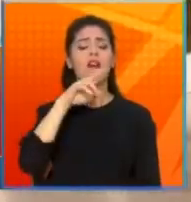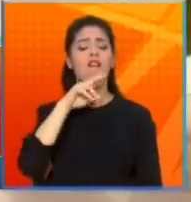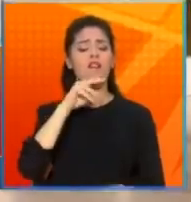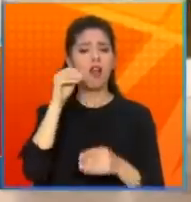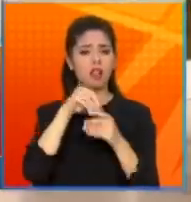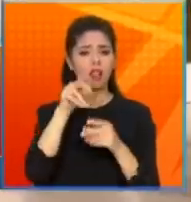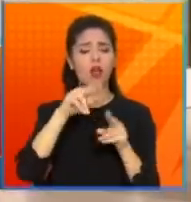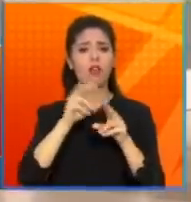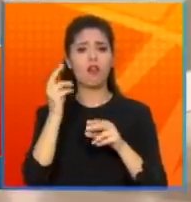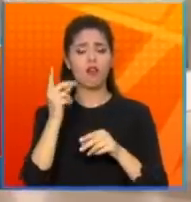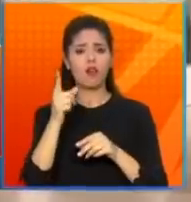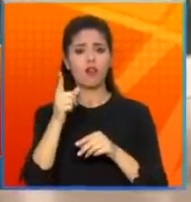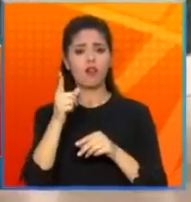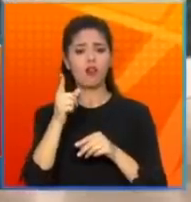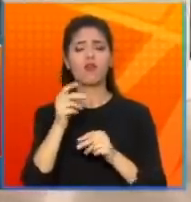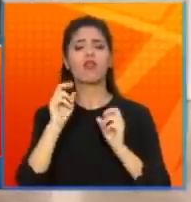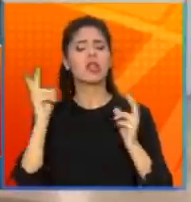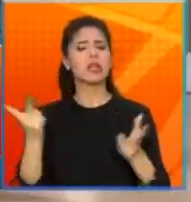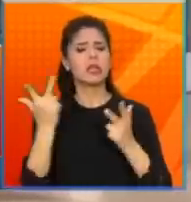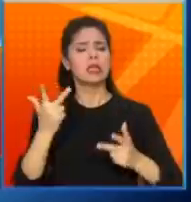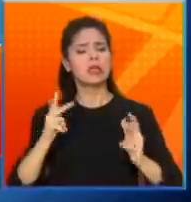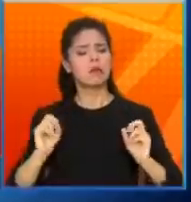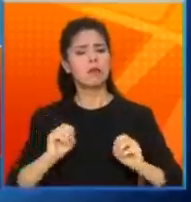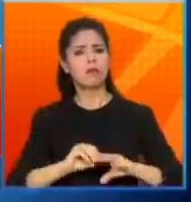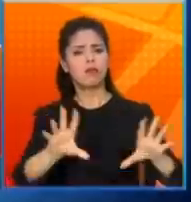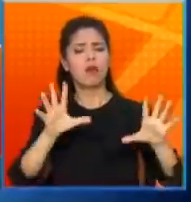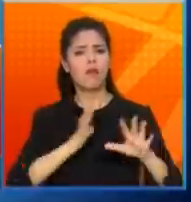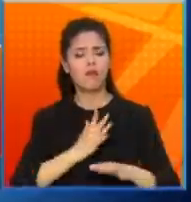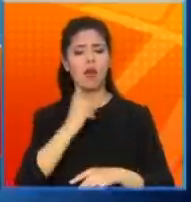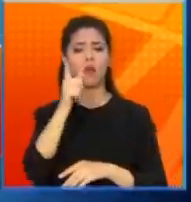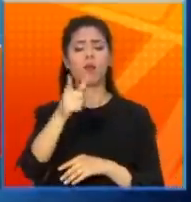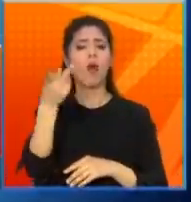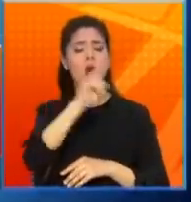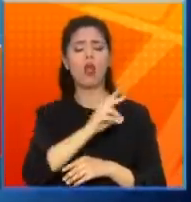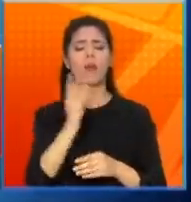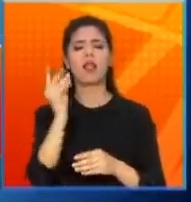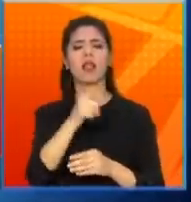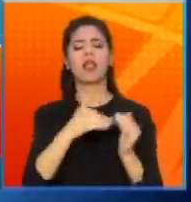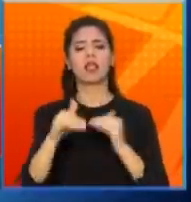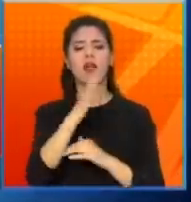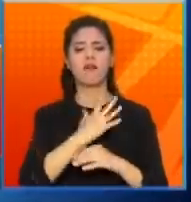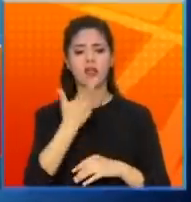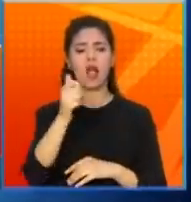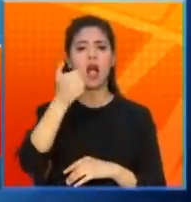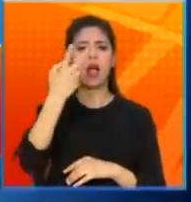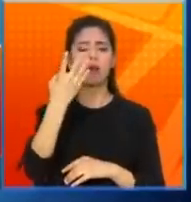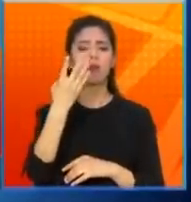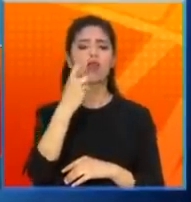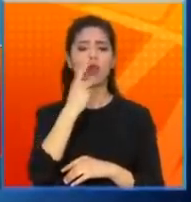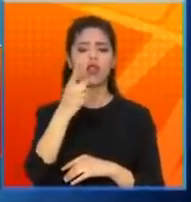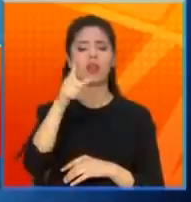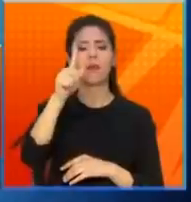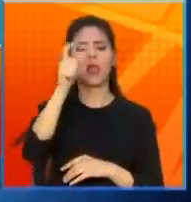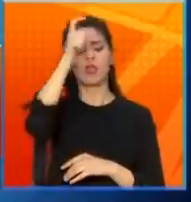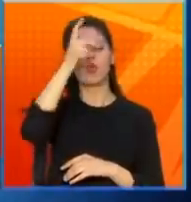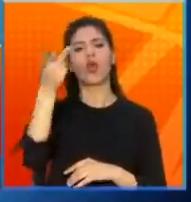Fransa'da virüsün hızla yayıldığı ülkelerden biri. Ülkede ölümler her geçen gün artıyor. Hayatını kaybedenlerden biri de 64 yaşındaki bir Türk.